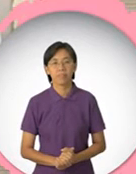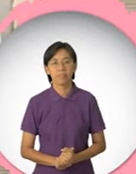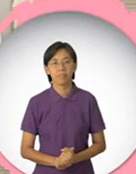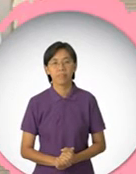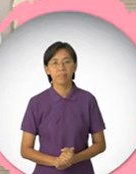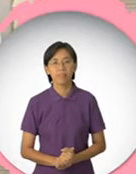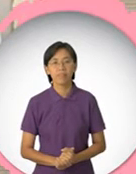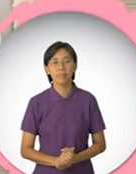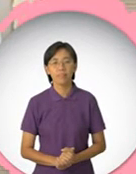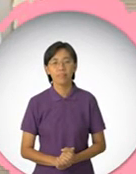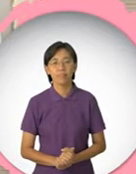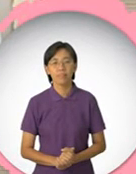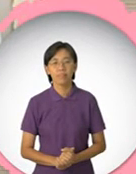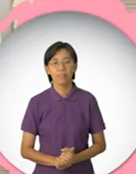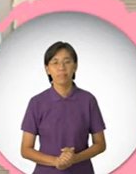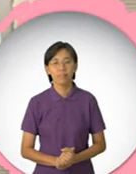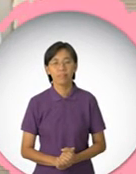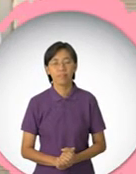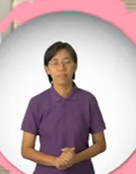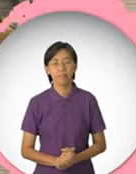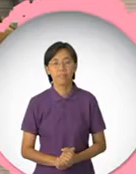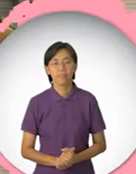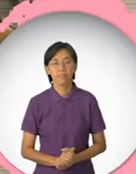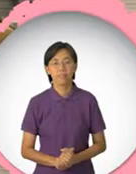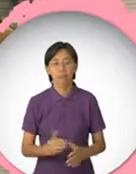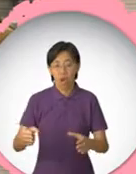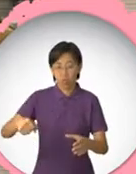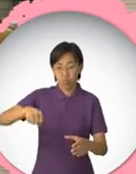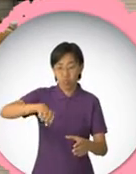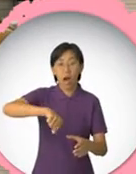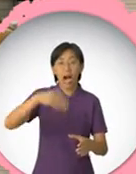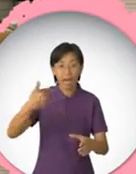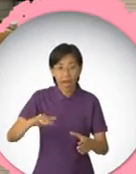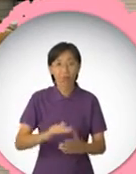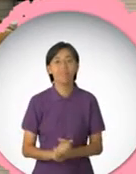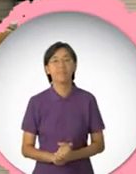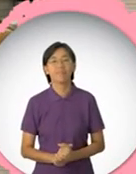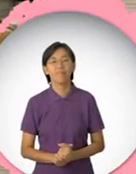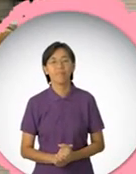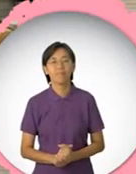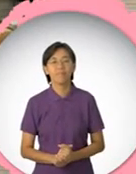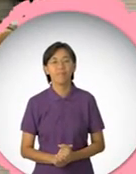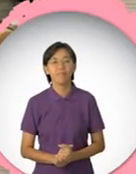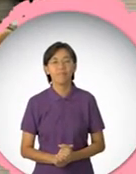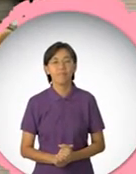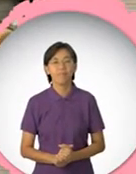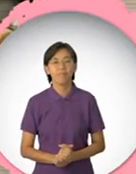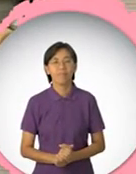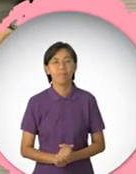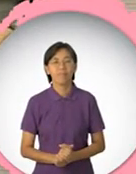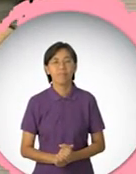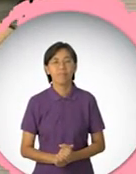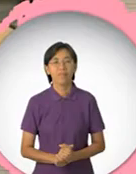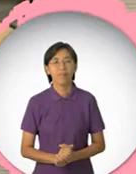ค่ะเทลงไปเลย ครับผม หลังจากนั้นเนี่ยเราแล้วก็ถ้าใช้อ่างหรือ